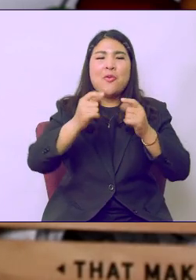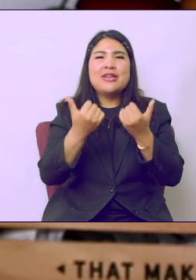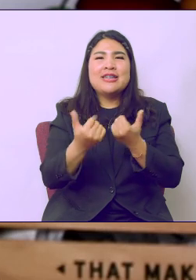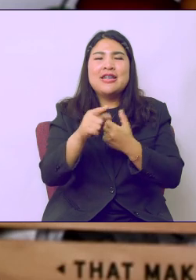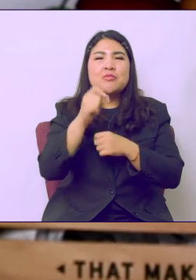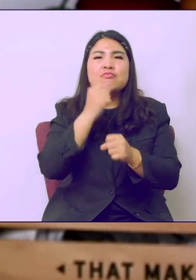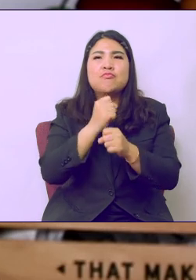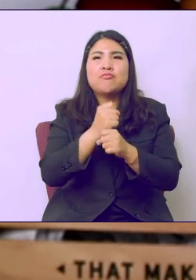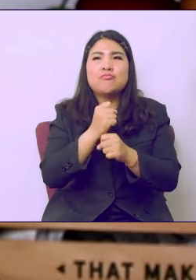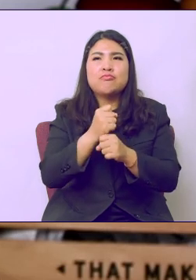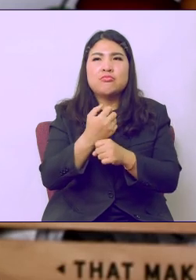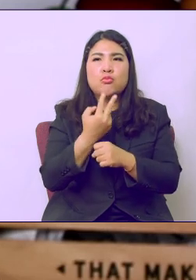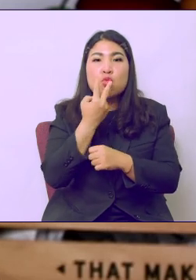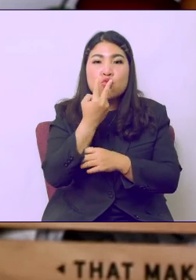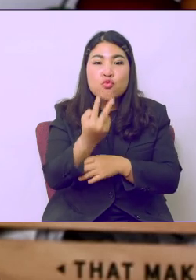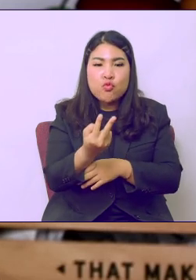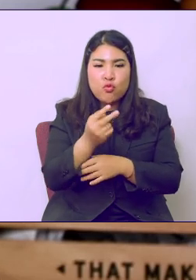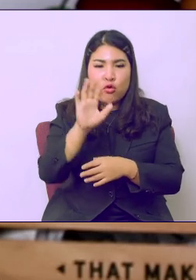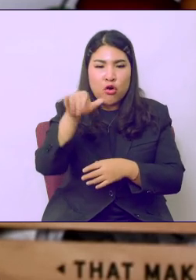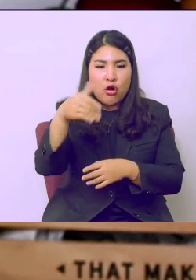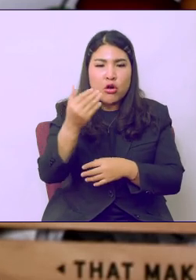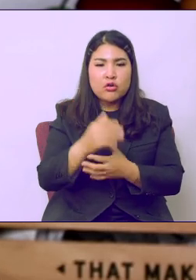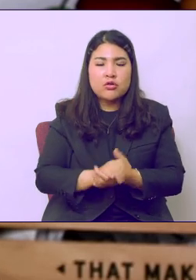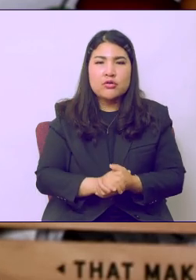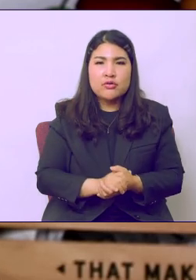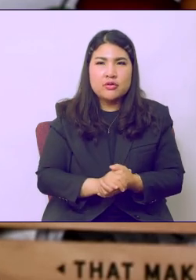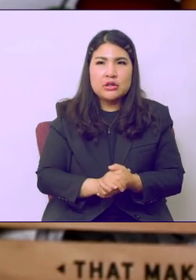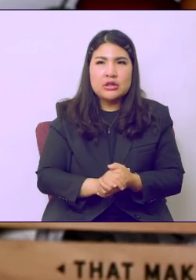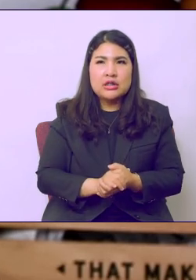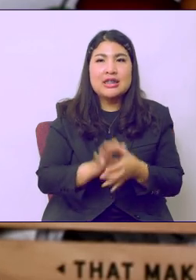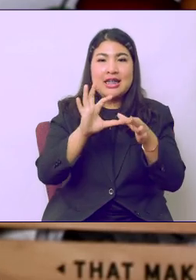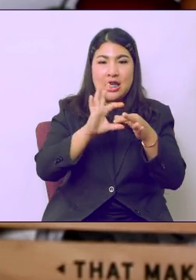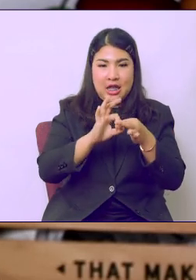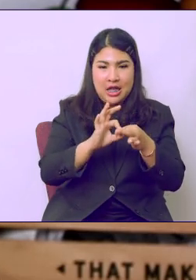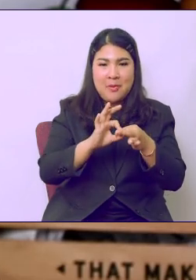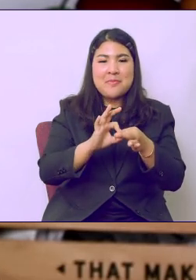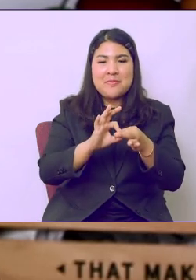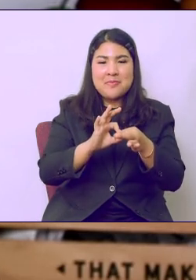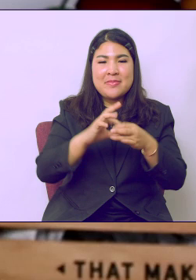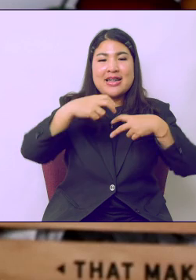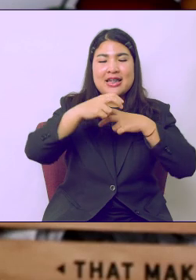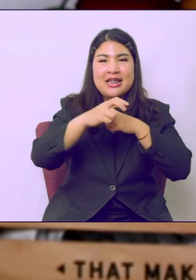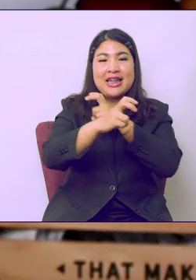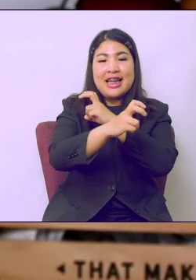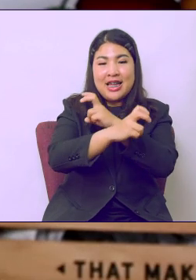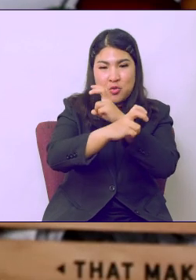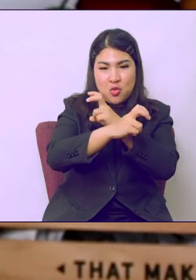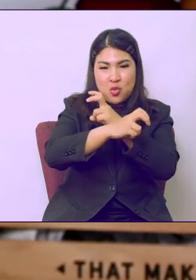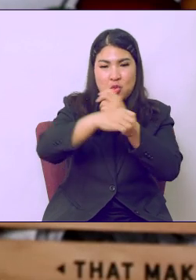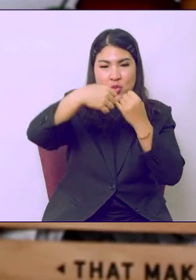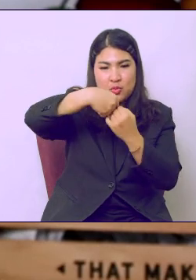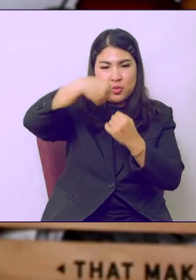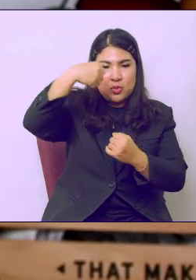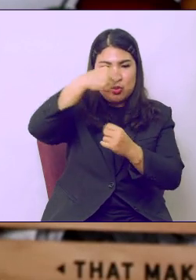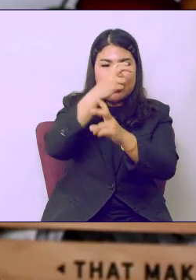ทวิตนะครับก็ตามตามเวลาเราเราดูท่าครับให้ดูท่าที่เกี่ยวข้องกับการเคลื่อนไหวของกระดูกสันหลังอ่ะครับไปทางด้านไหนได้บ้างนะครับ